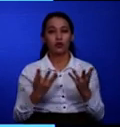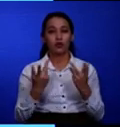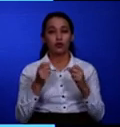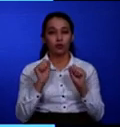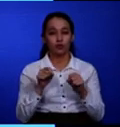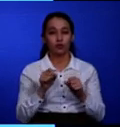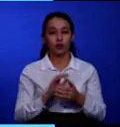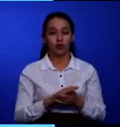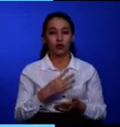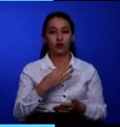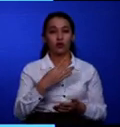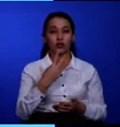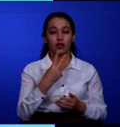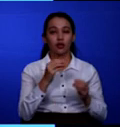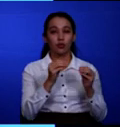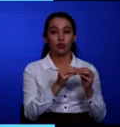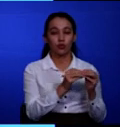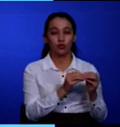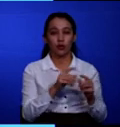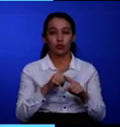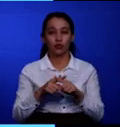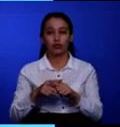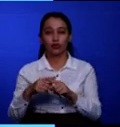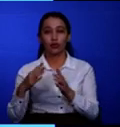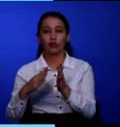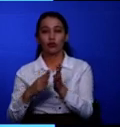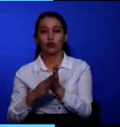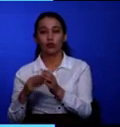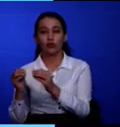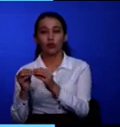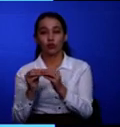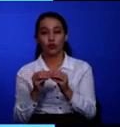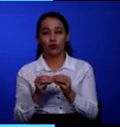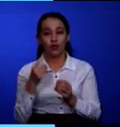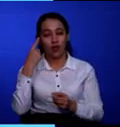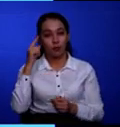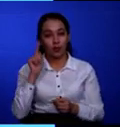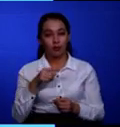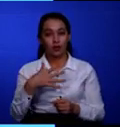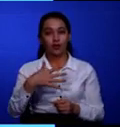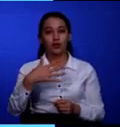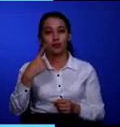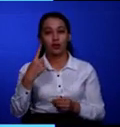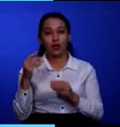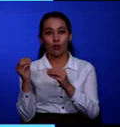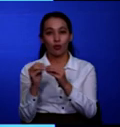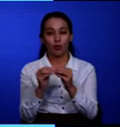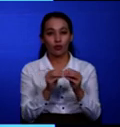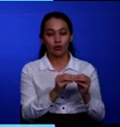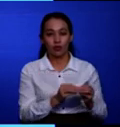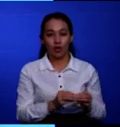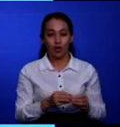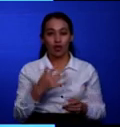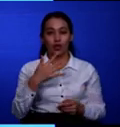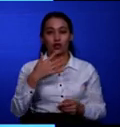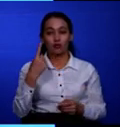to'g'rimi? 42 ta o'nlik bilan 9 ta o'nlikni yig'indisini bilamiz. Bu 51 ta o'nlik. 51